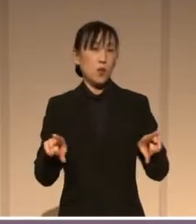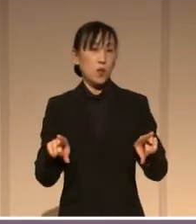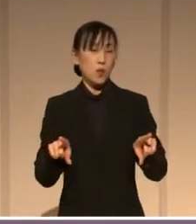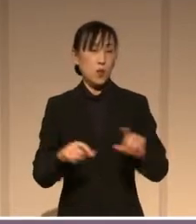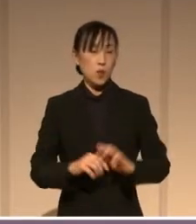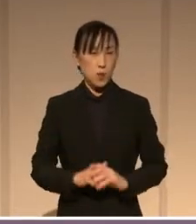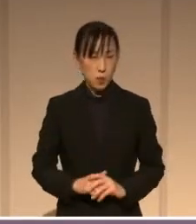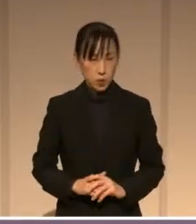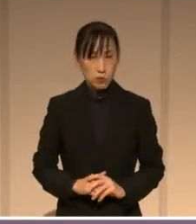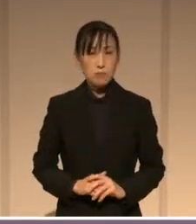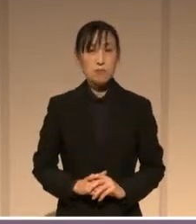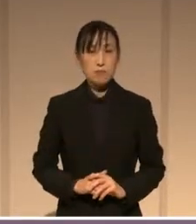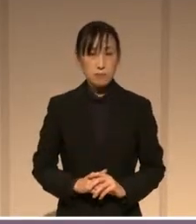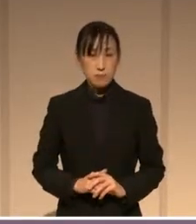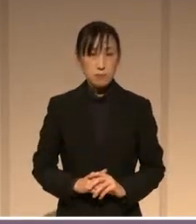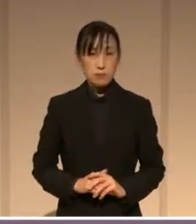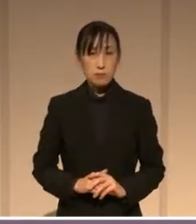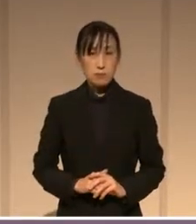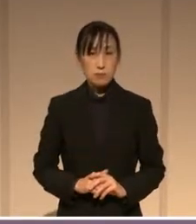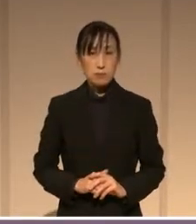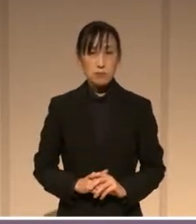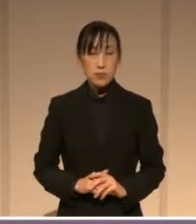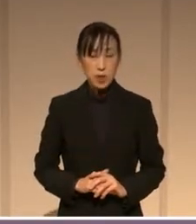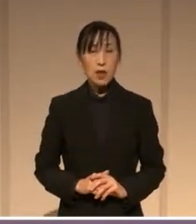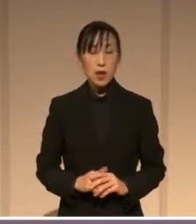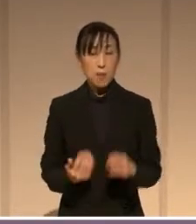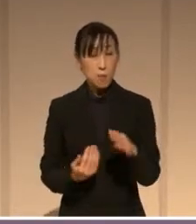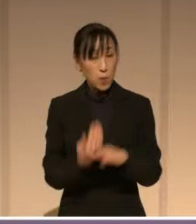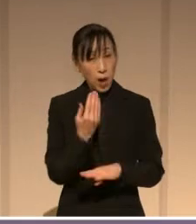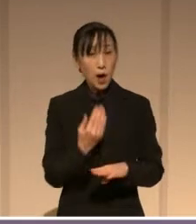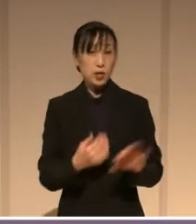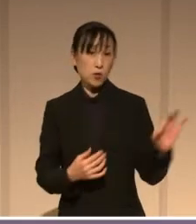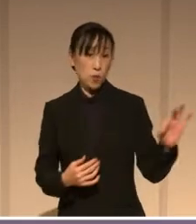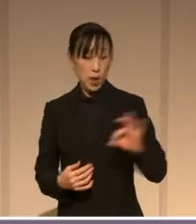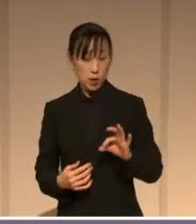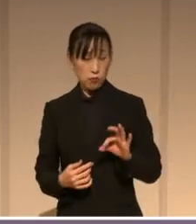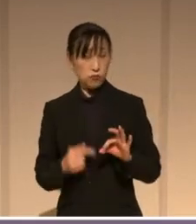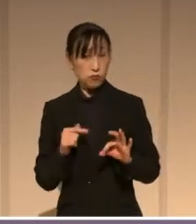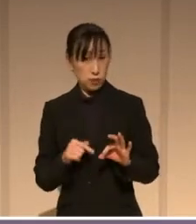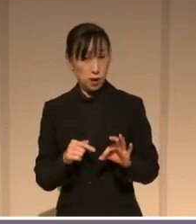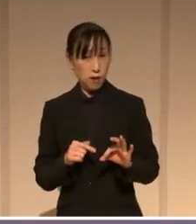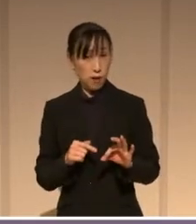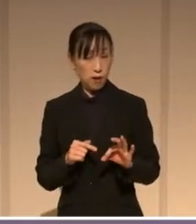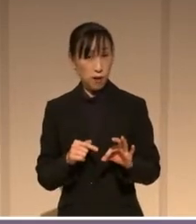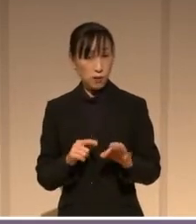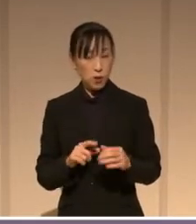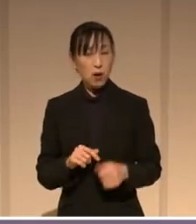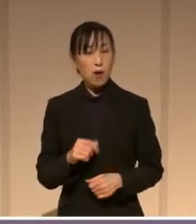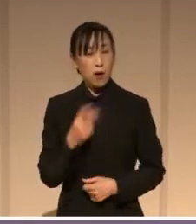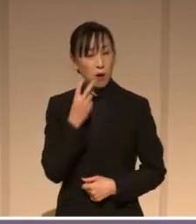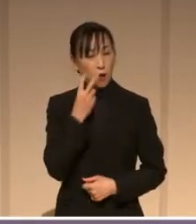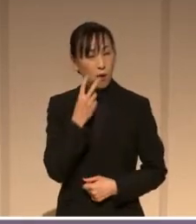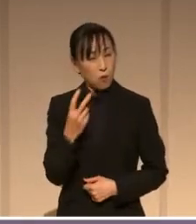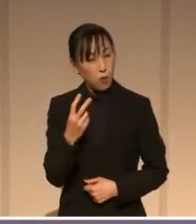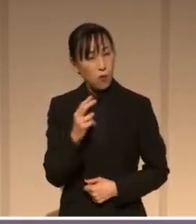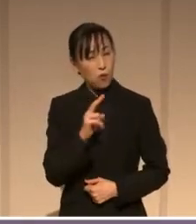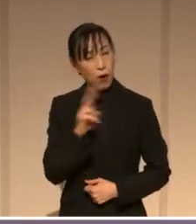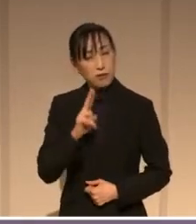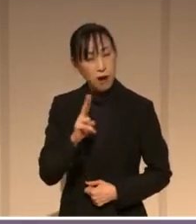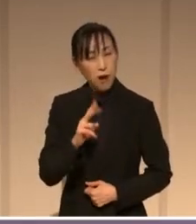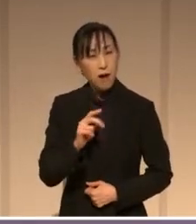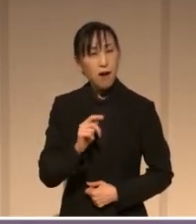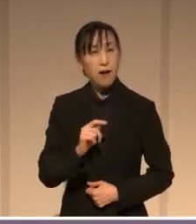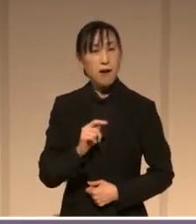ゲーマーあの合格のメールが来たときはまあよかったというでれるなって